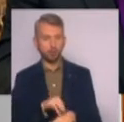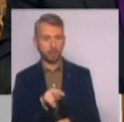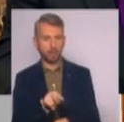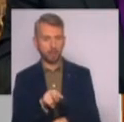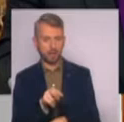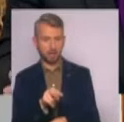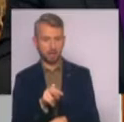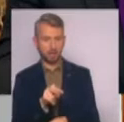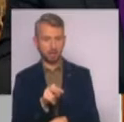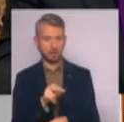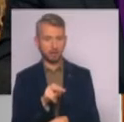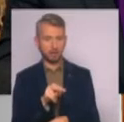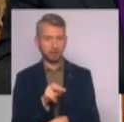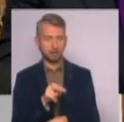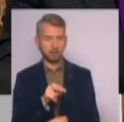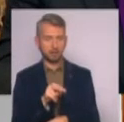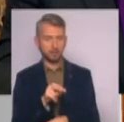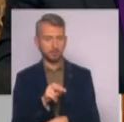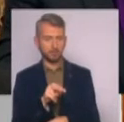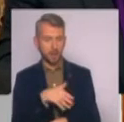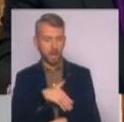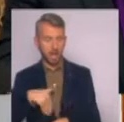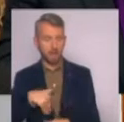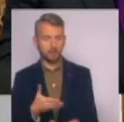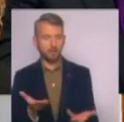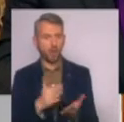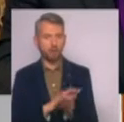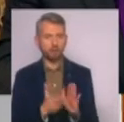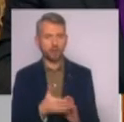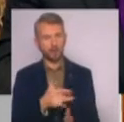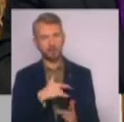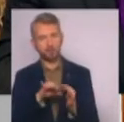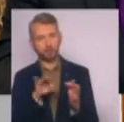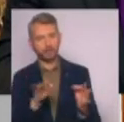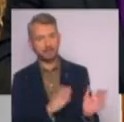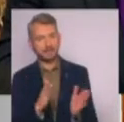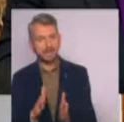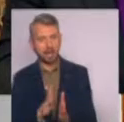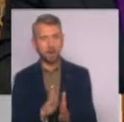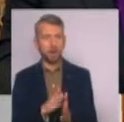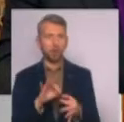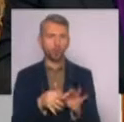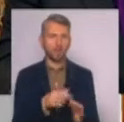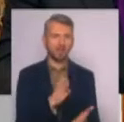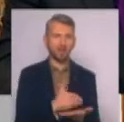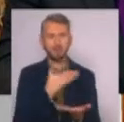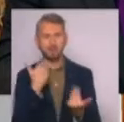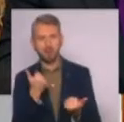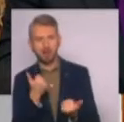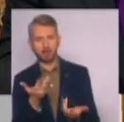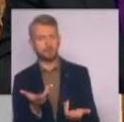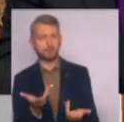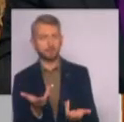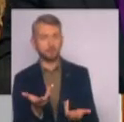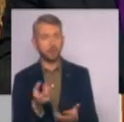і в якому стані, наприклад, серцево-судинна система, є ускладнення, немає ускладнення.